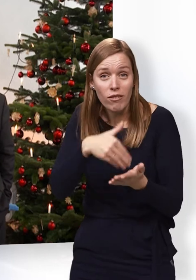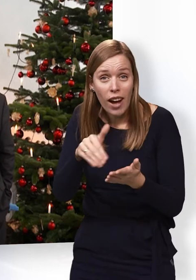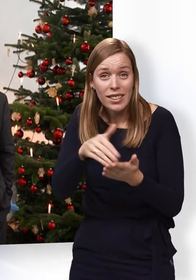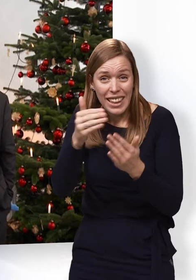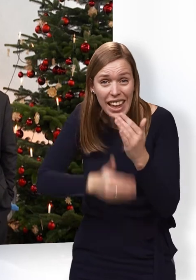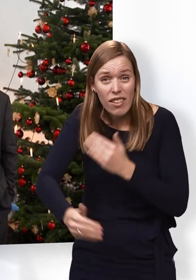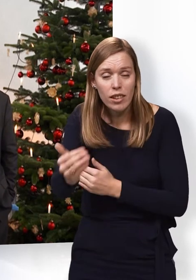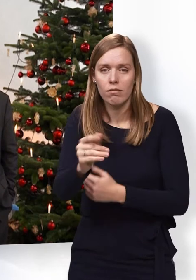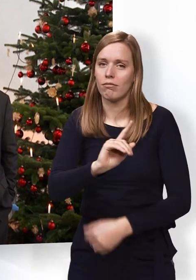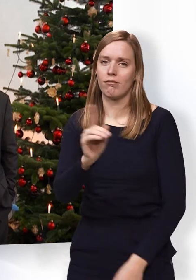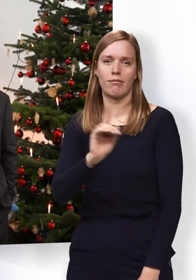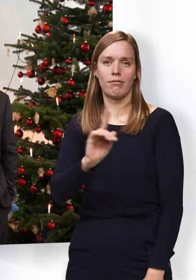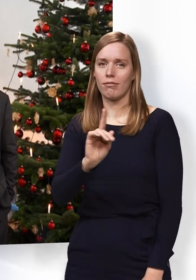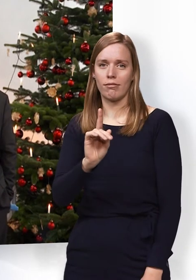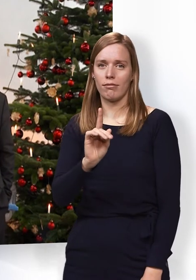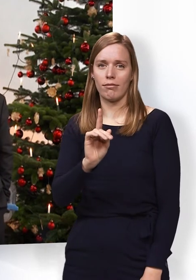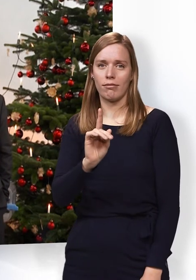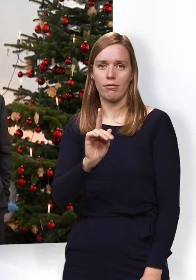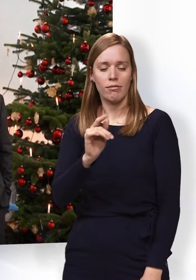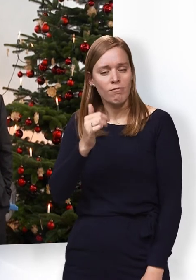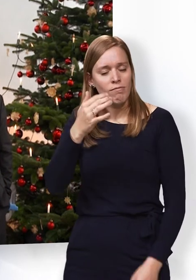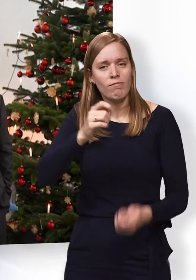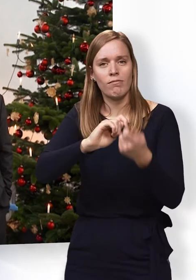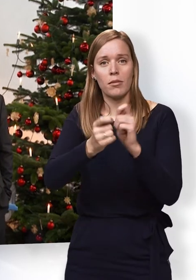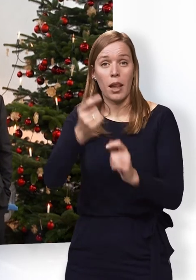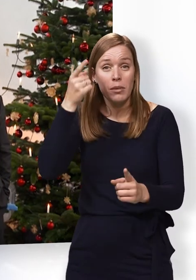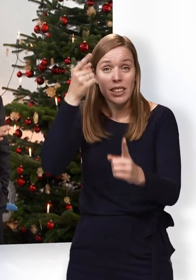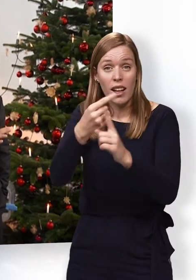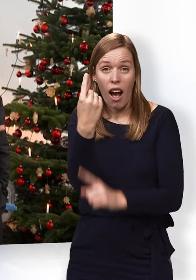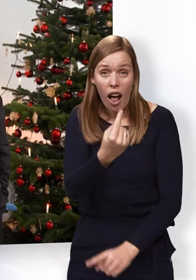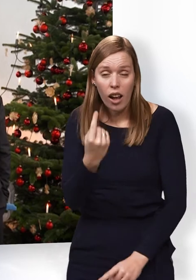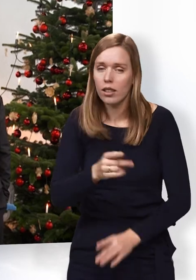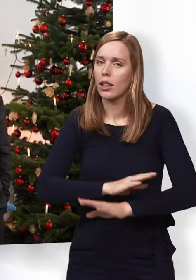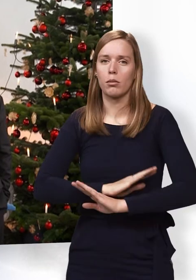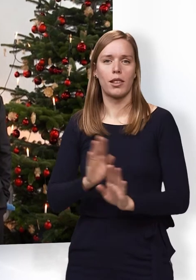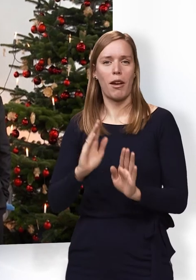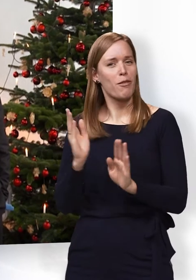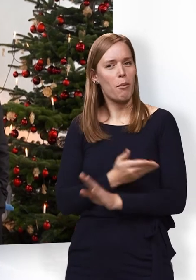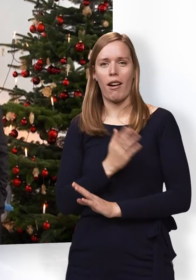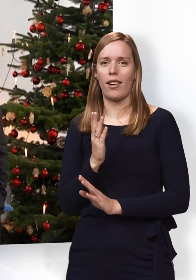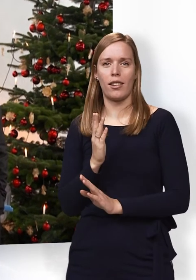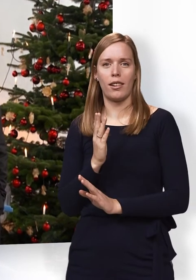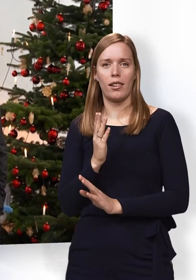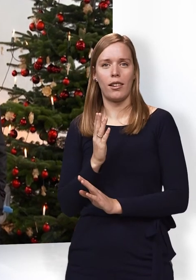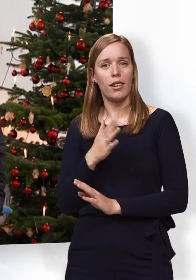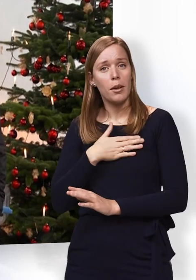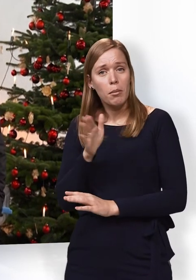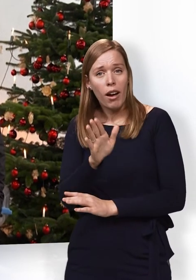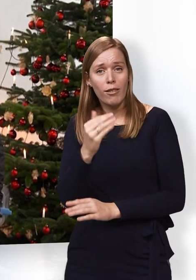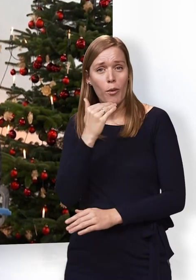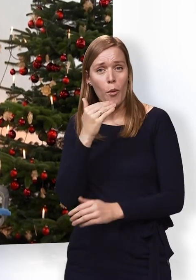für immer bleiben. Am Ziel, da gibt es kein Alleinsein mehr, das ist dann vorbei. Ich werde bei euch wohnen.